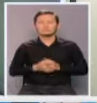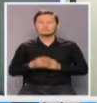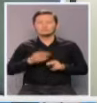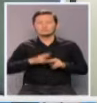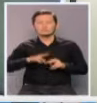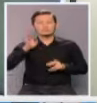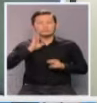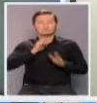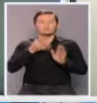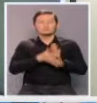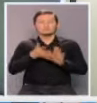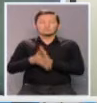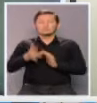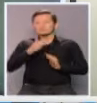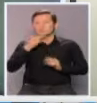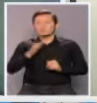сулар. Сондықтан